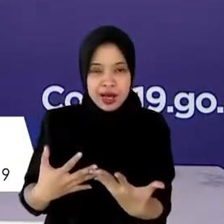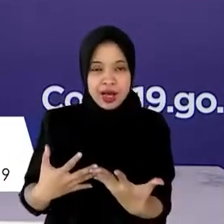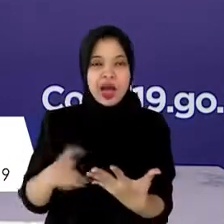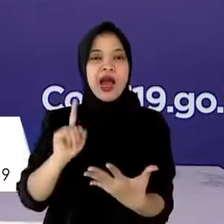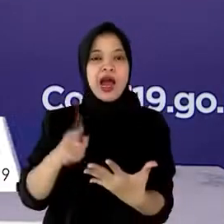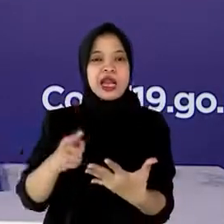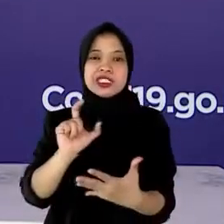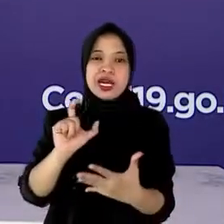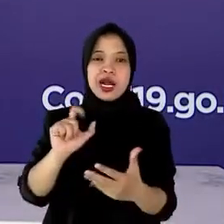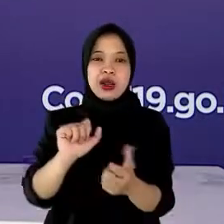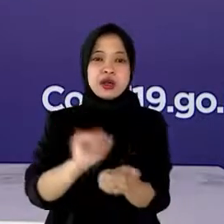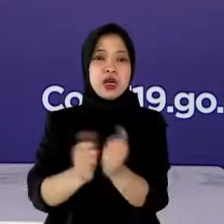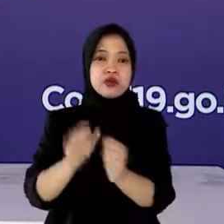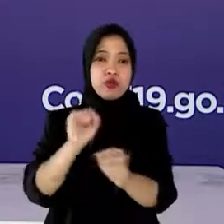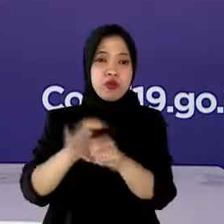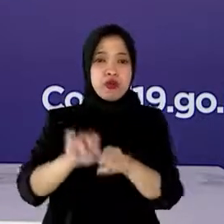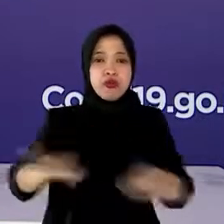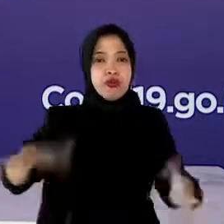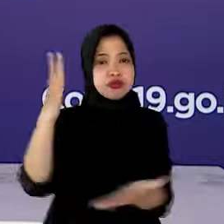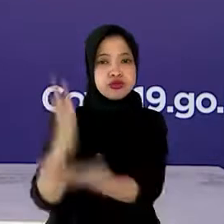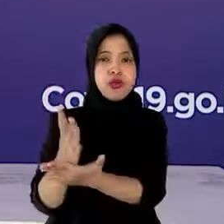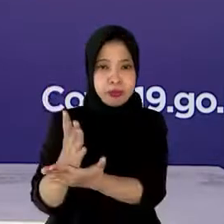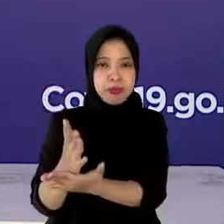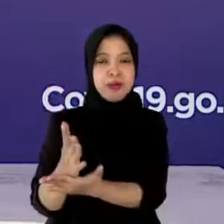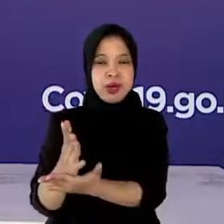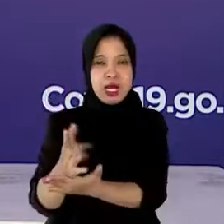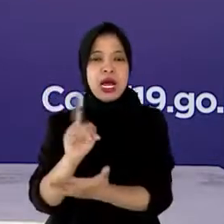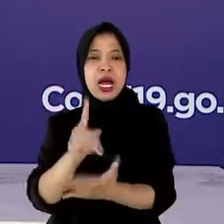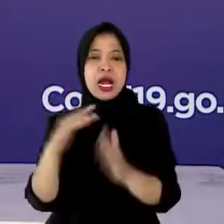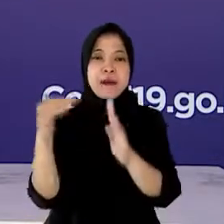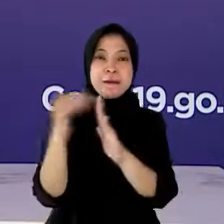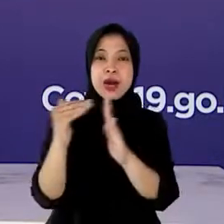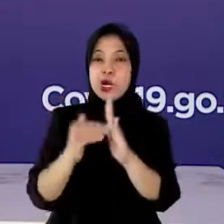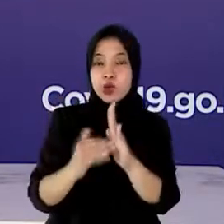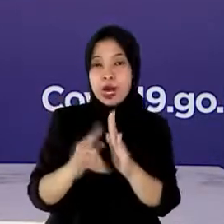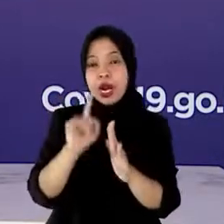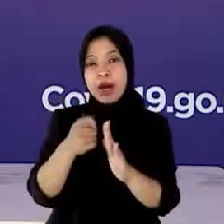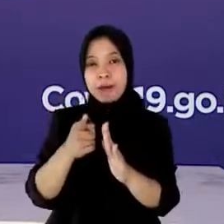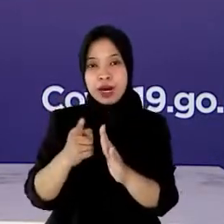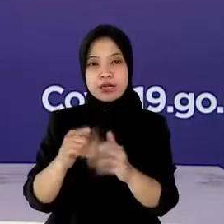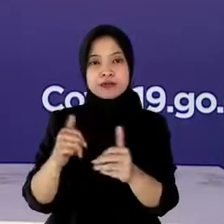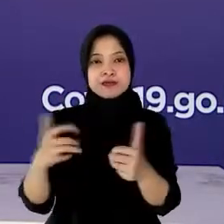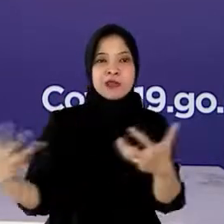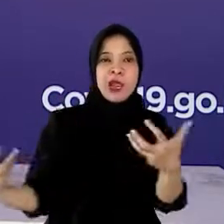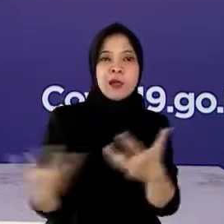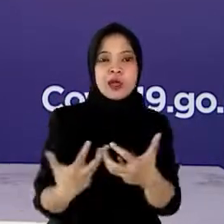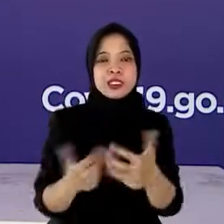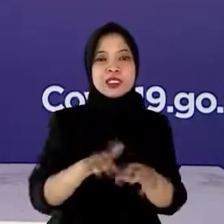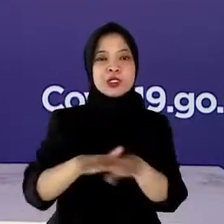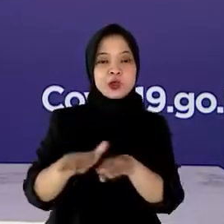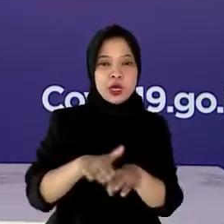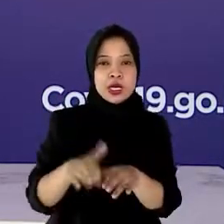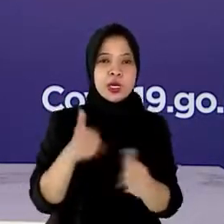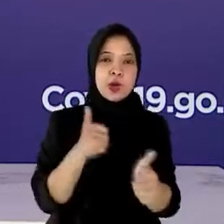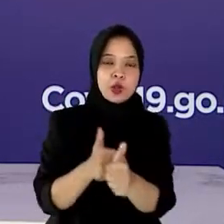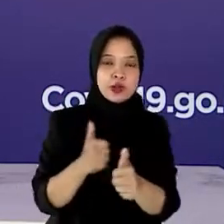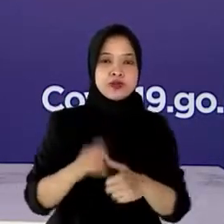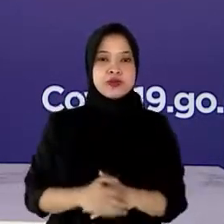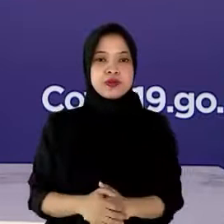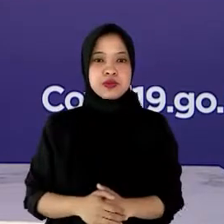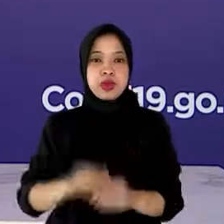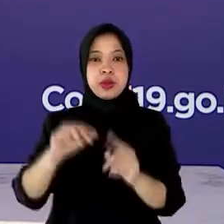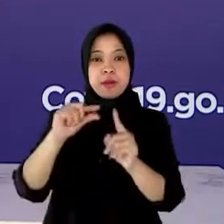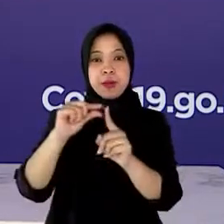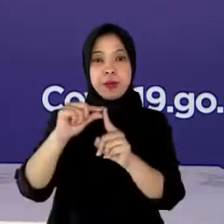instrumen pengendalian konflik 19 dan juga merupakan kebijakan yang bersifat adaptif ppkm dengan